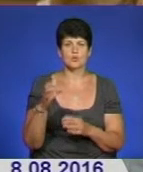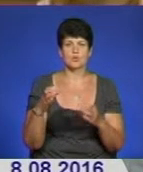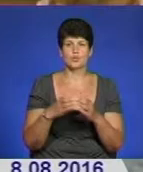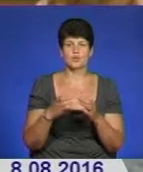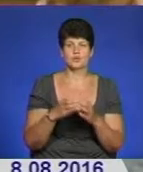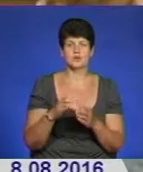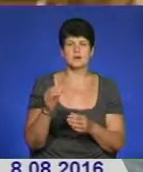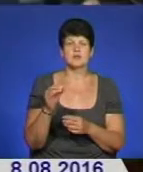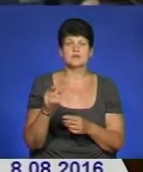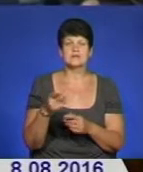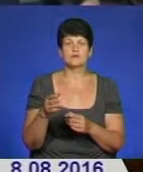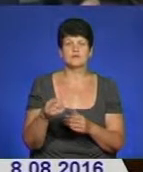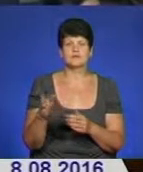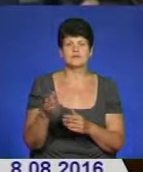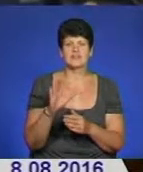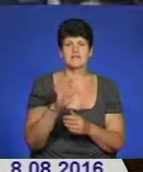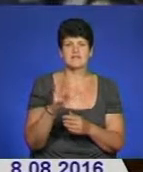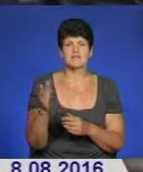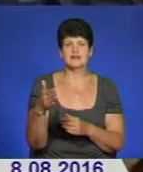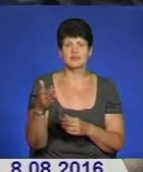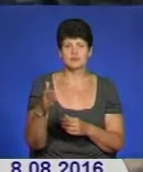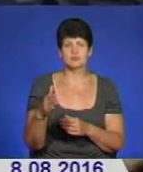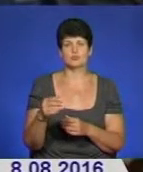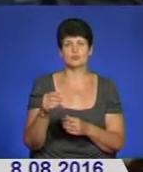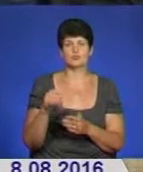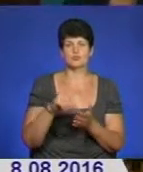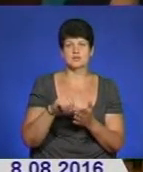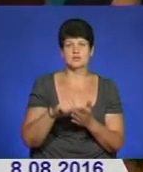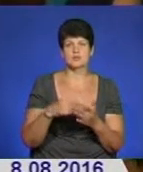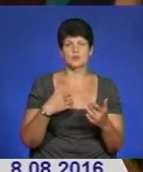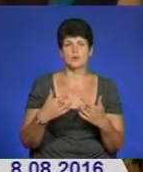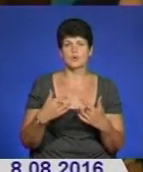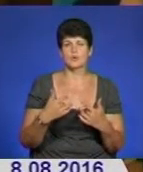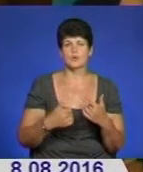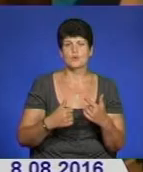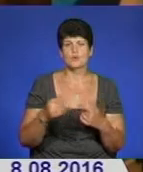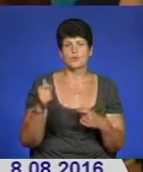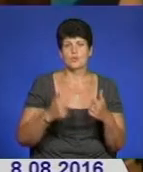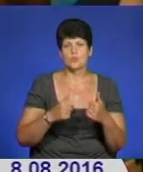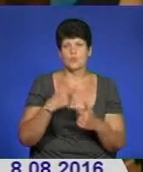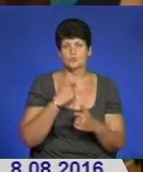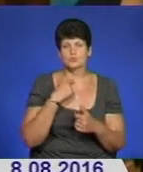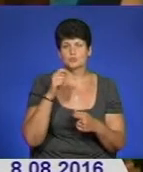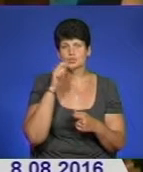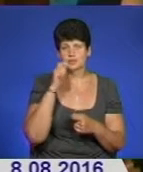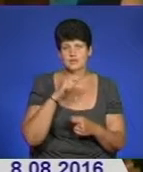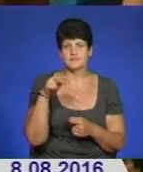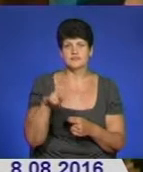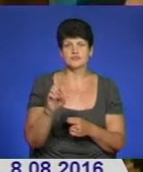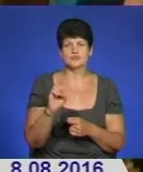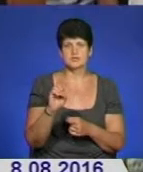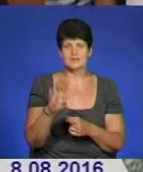фронтмен В'ячеслав Рибіков, учасник «Голос України» 2014. Глядачі зможуть долучитися до розіграшу цінних